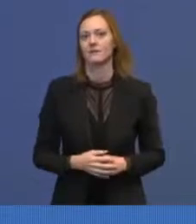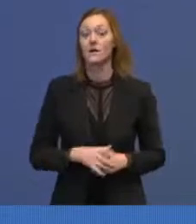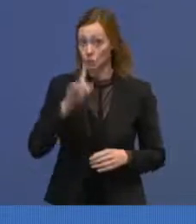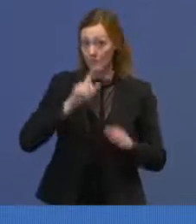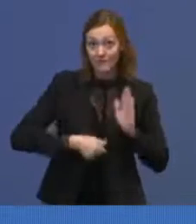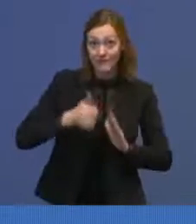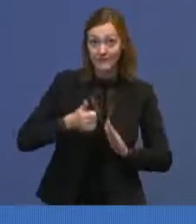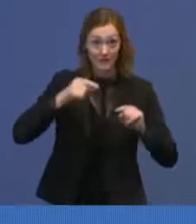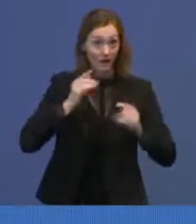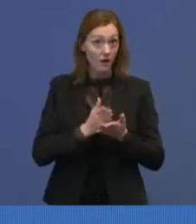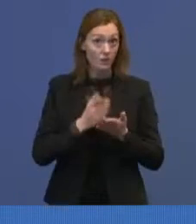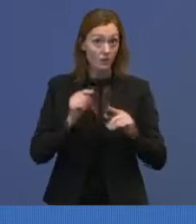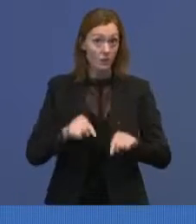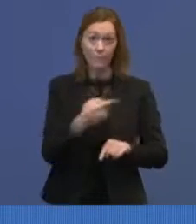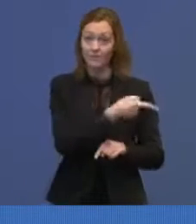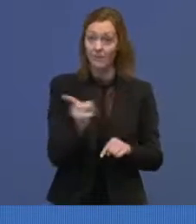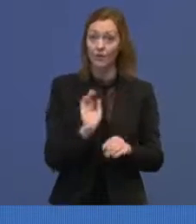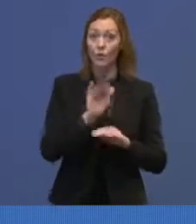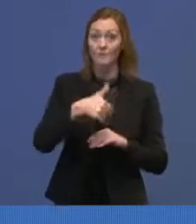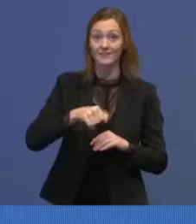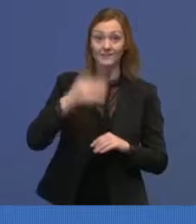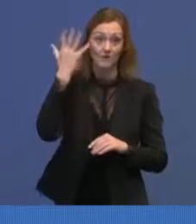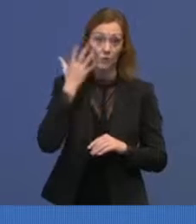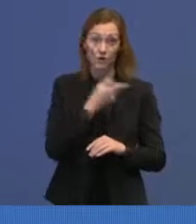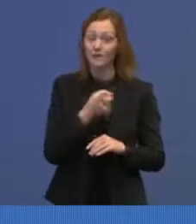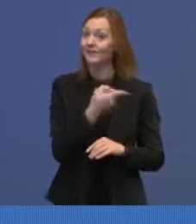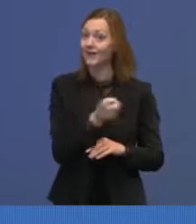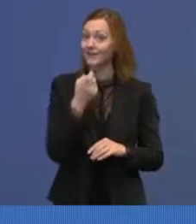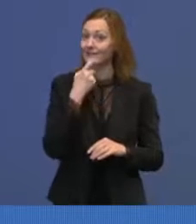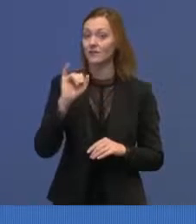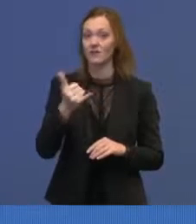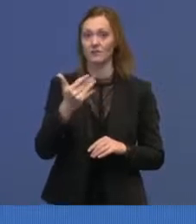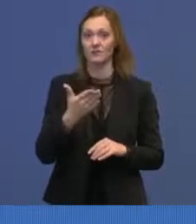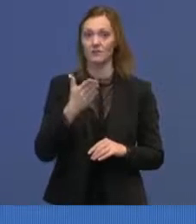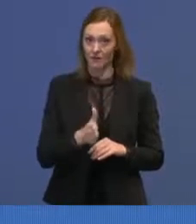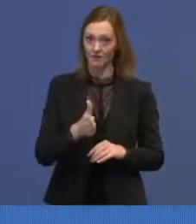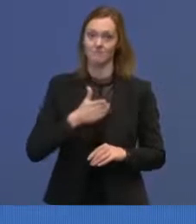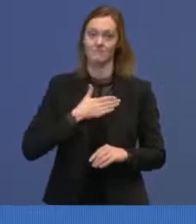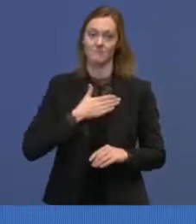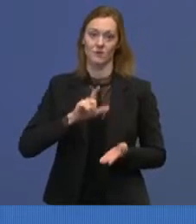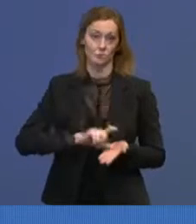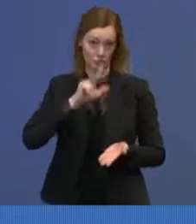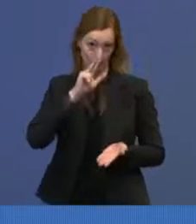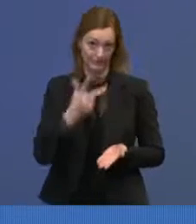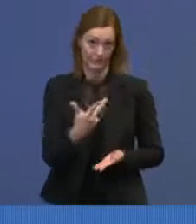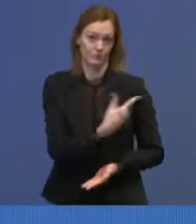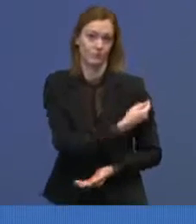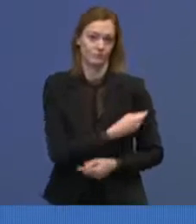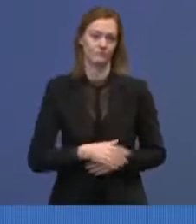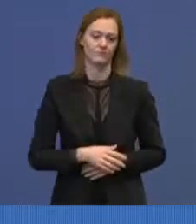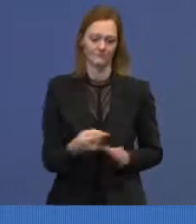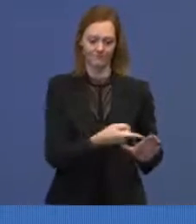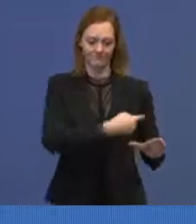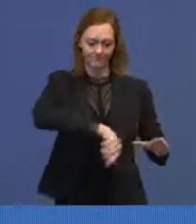hadda waxa ugu muhiimsan in dadka 65 sano ka weyni qaataan irbadda saddexaad, iyagoo ah dadka ugu nugul.